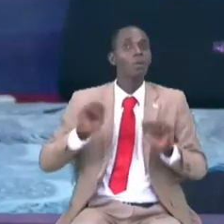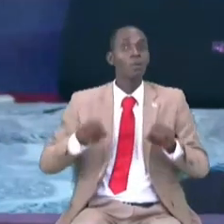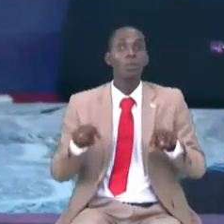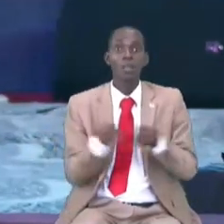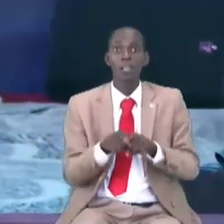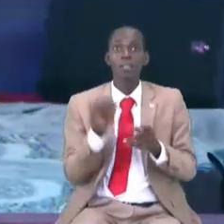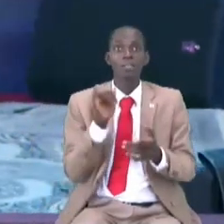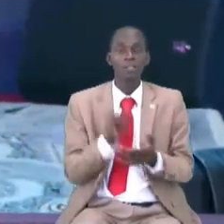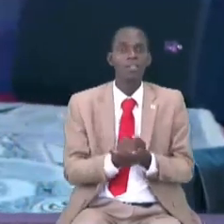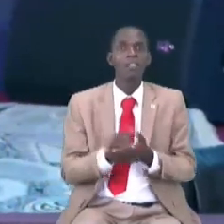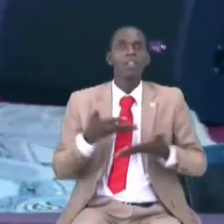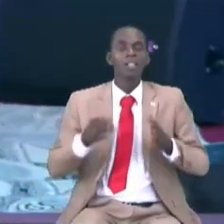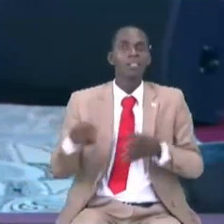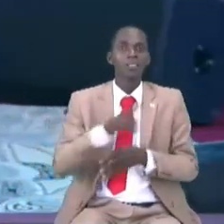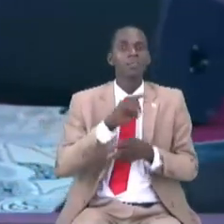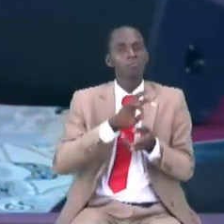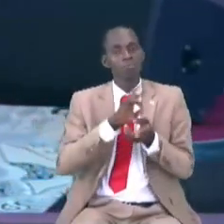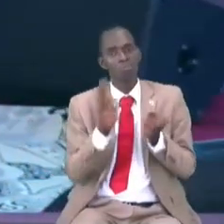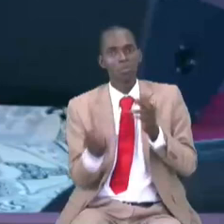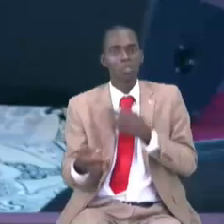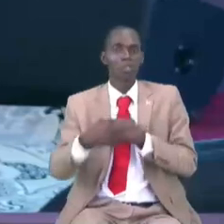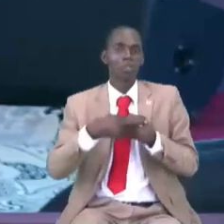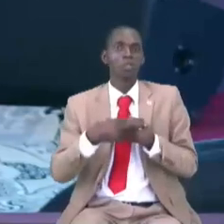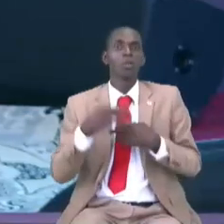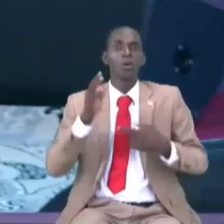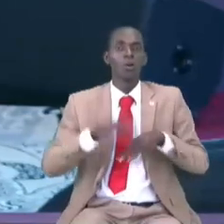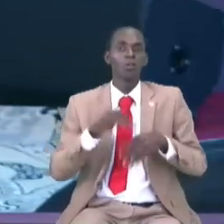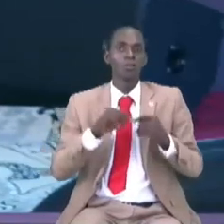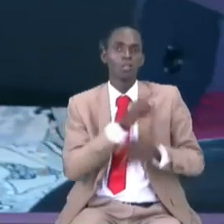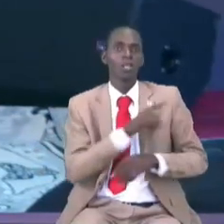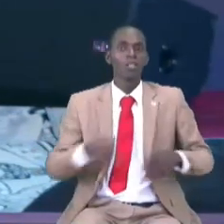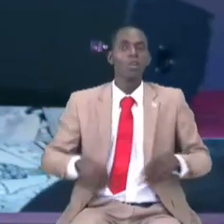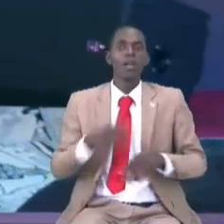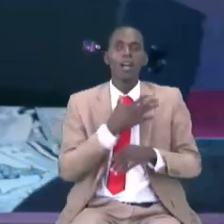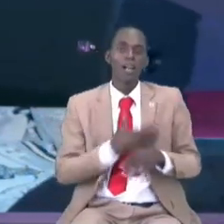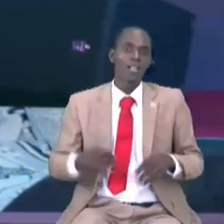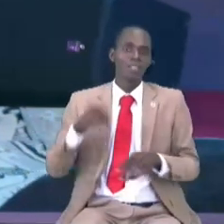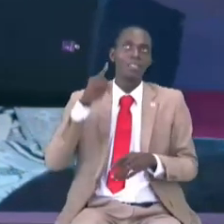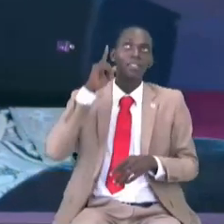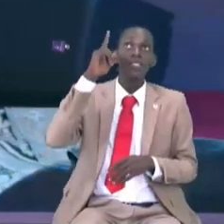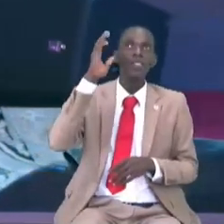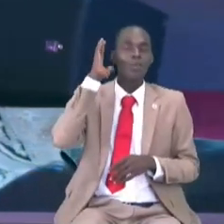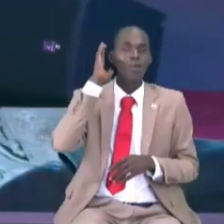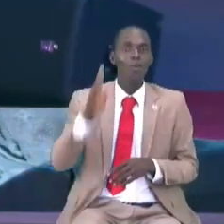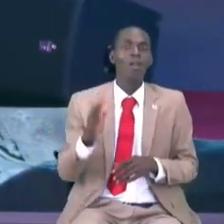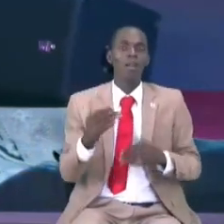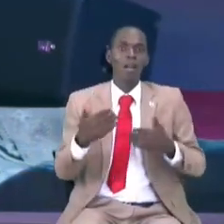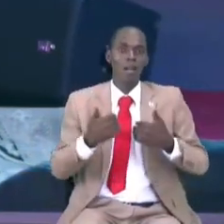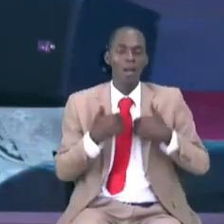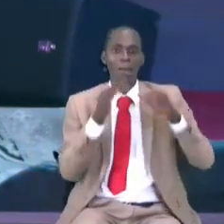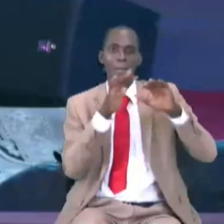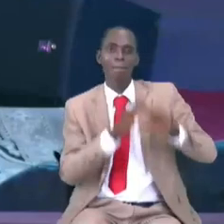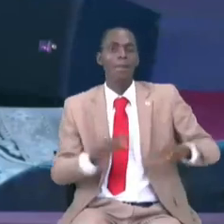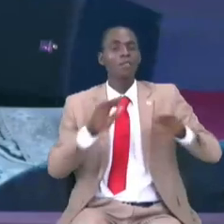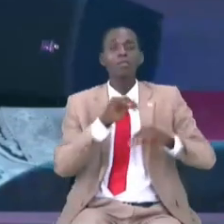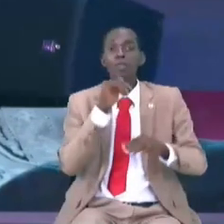Qu'elle retourne à l'Éternel qui aura pitié de lui. C'est pas qu'il peut.